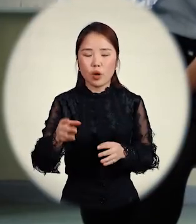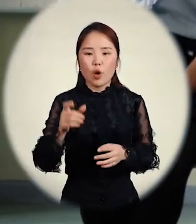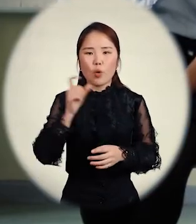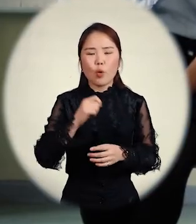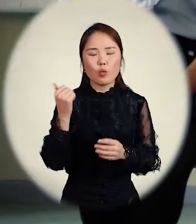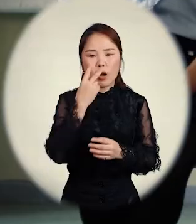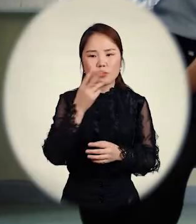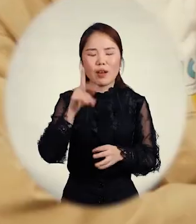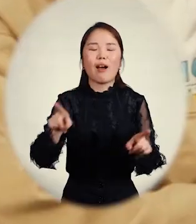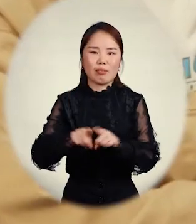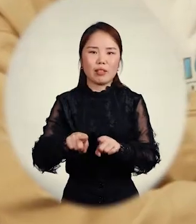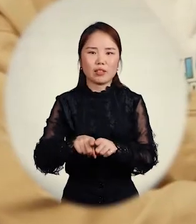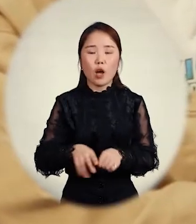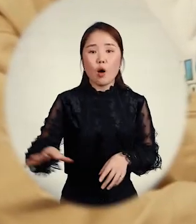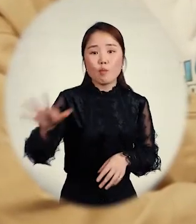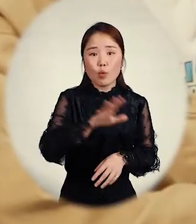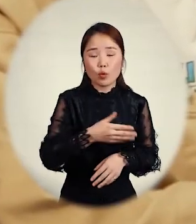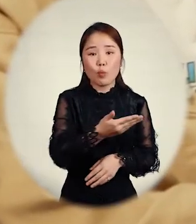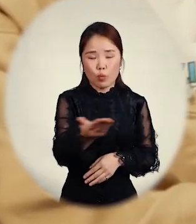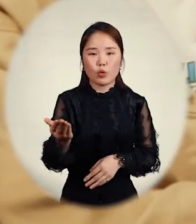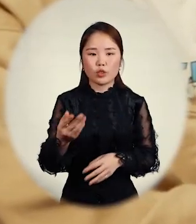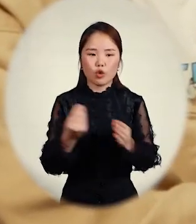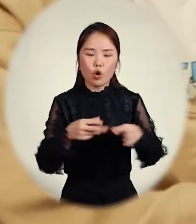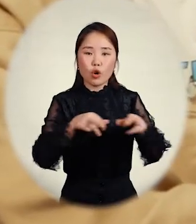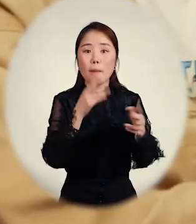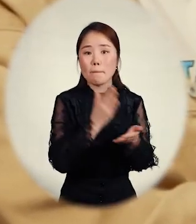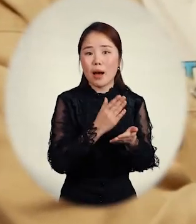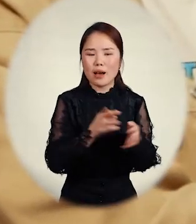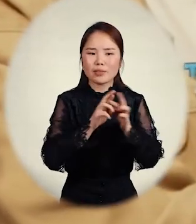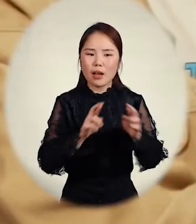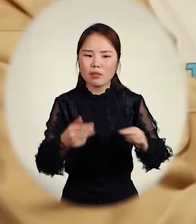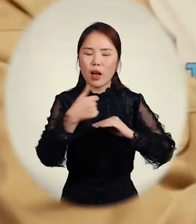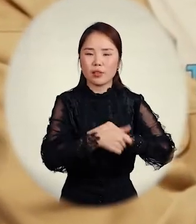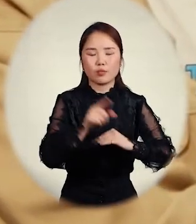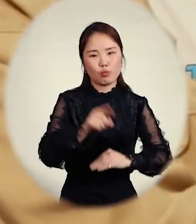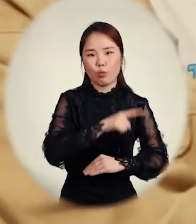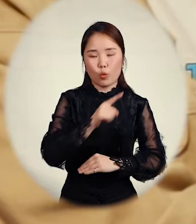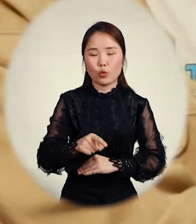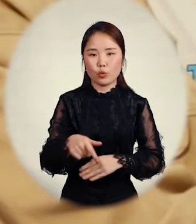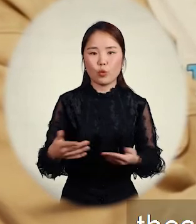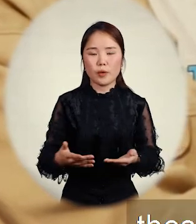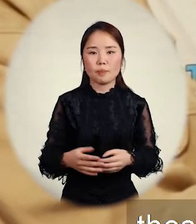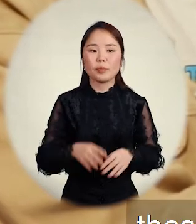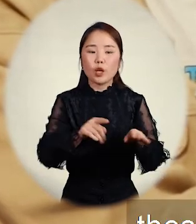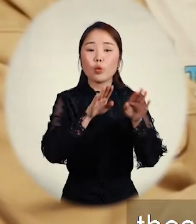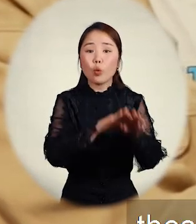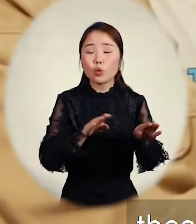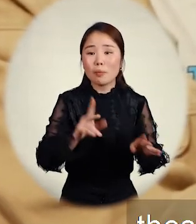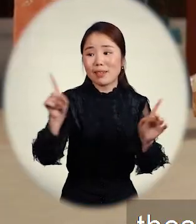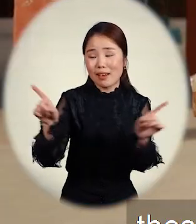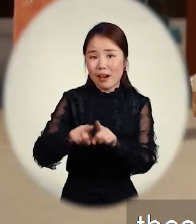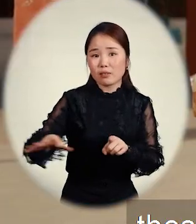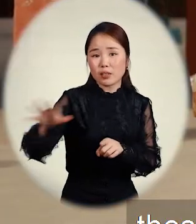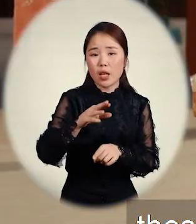битгий гоёчл. Аа. Та бүхэн битийн хөгжлийн бэрхшээлтэй гэж олж гадуурхаж байгаарай. Тэгээд тэр хүмүүс ч гэсэн та нар